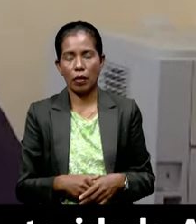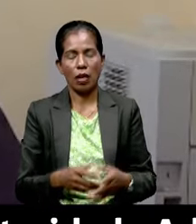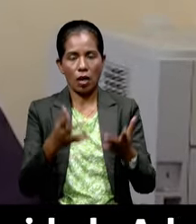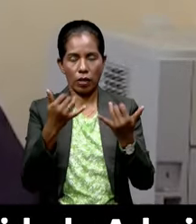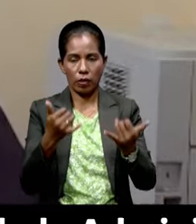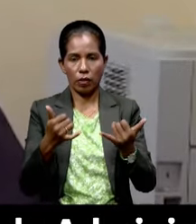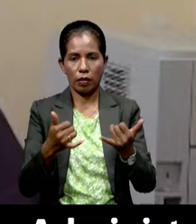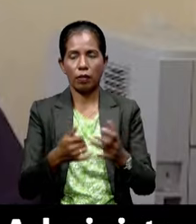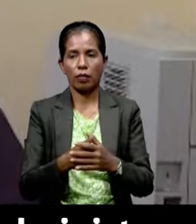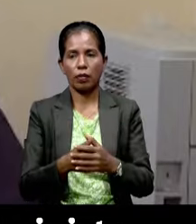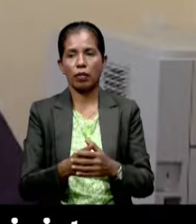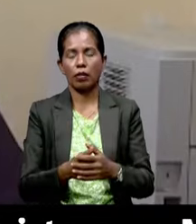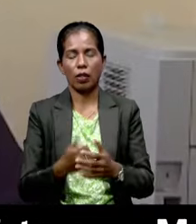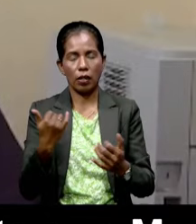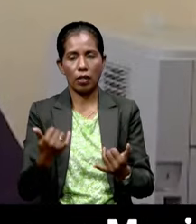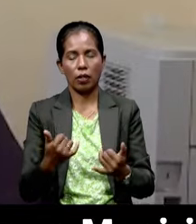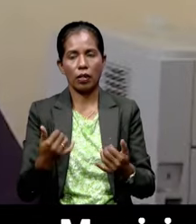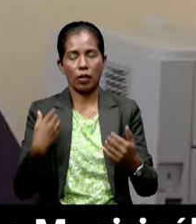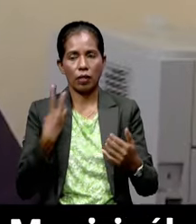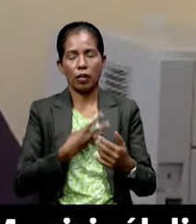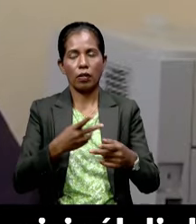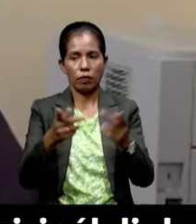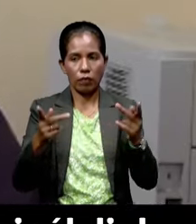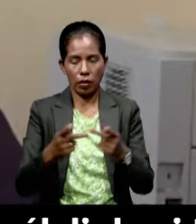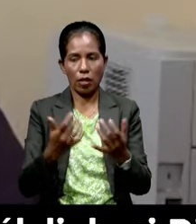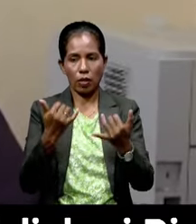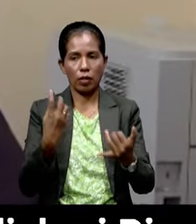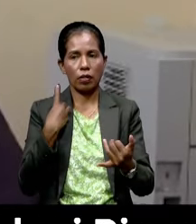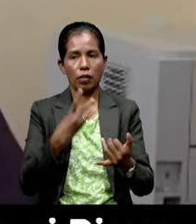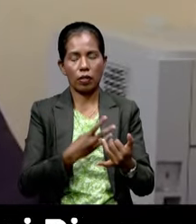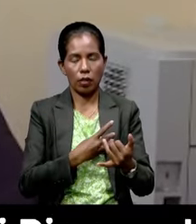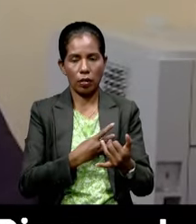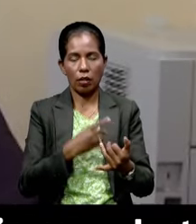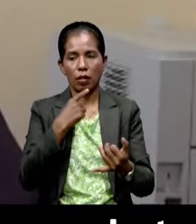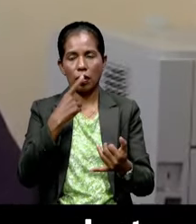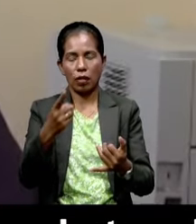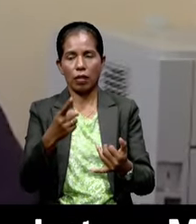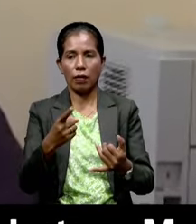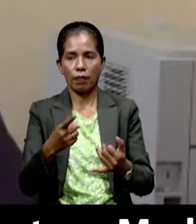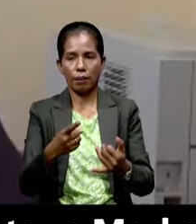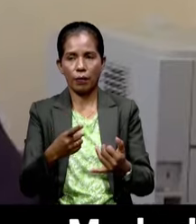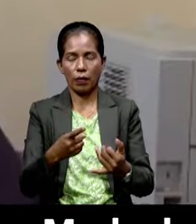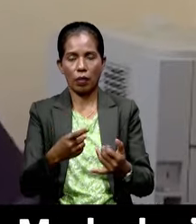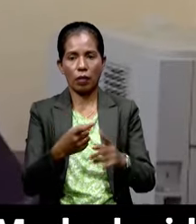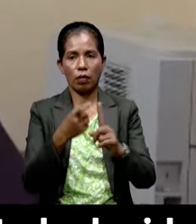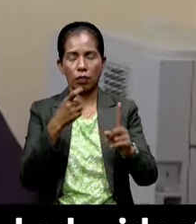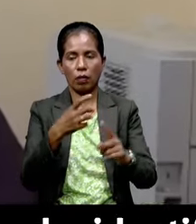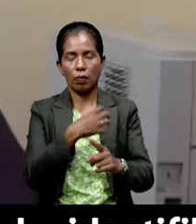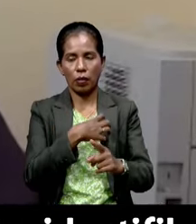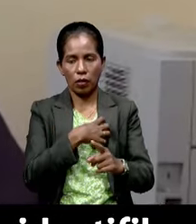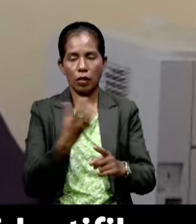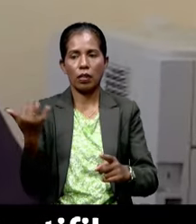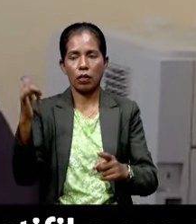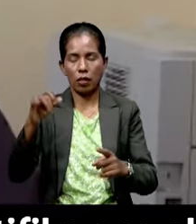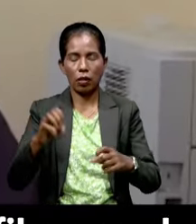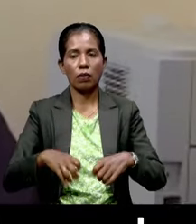rauk ida iha ona itnya fatin ida warna rauk it sei harukela itine parte polisi sira